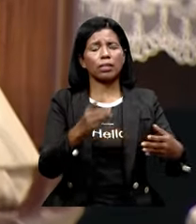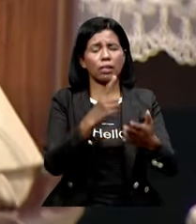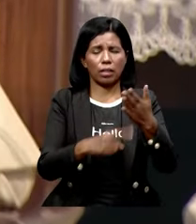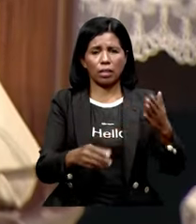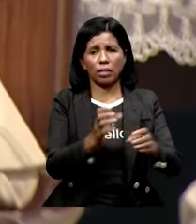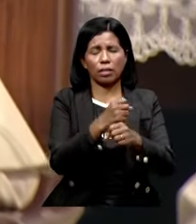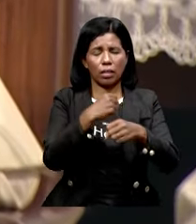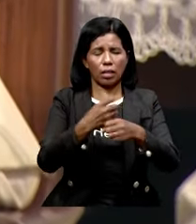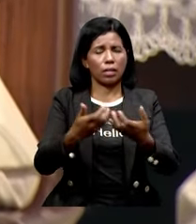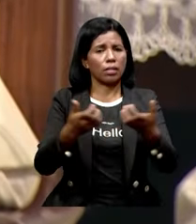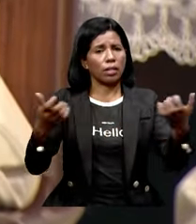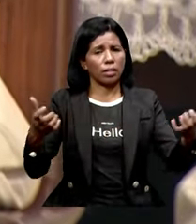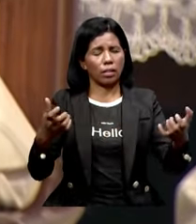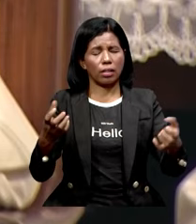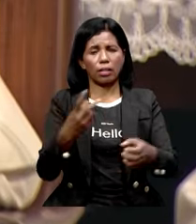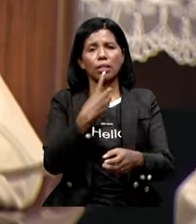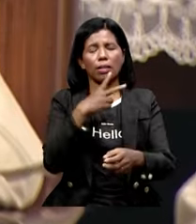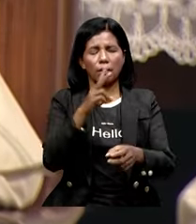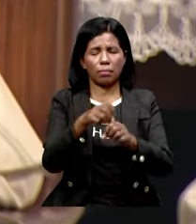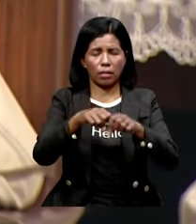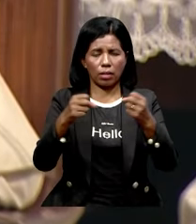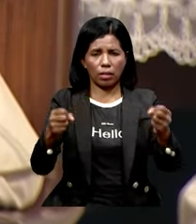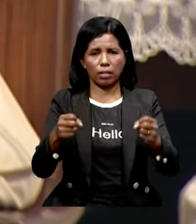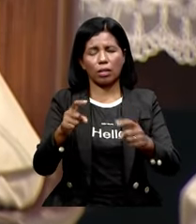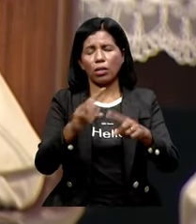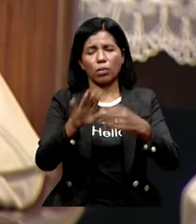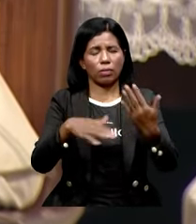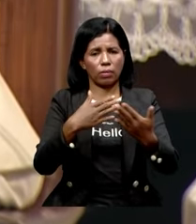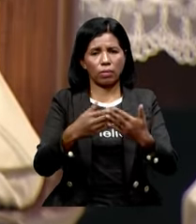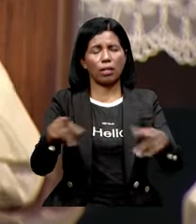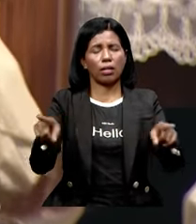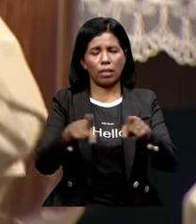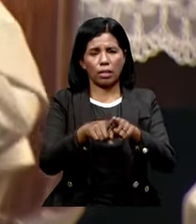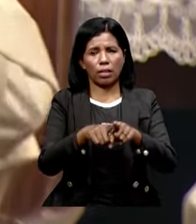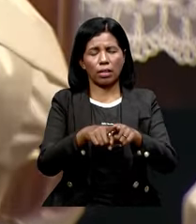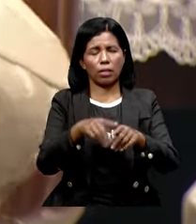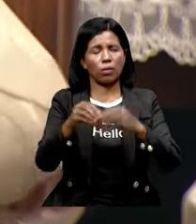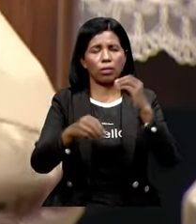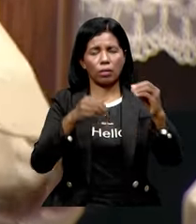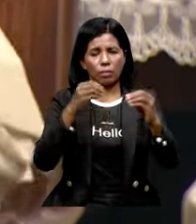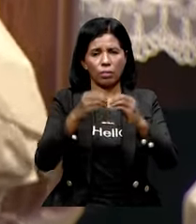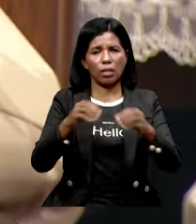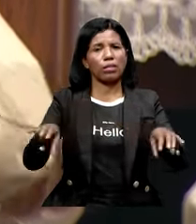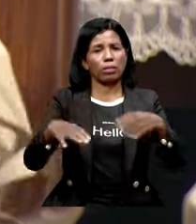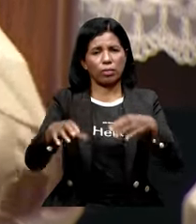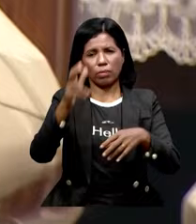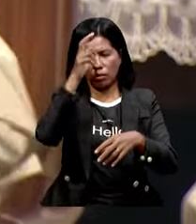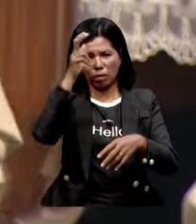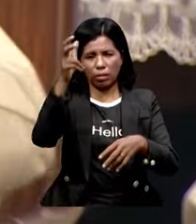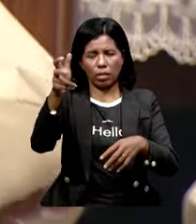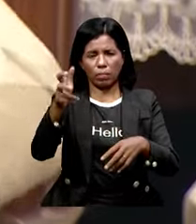memecah belahkan, apa yang meruntuhkan. Semua itu tentu saja adalah kerja setan. Jadi